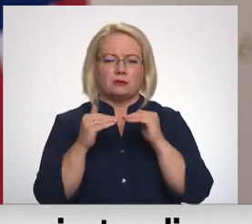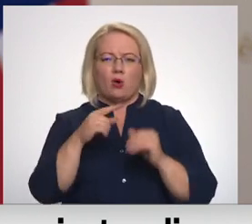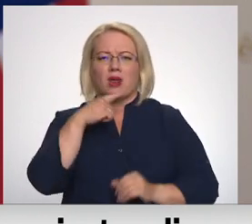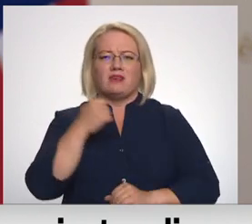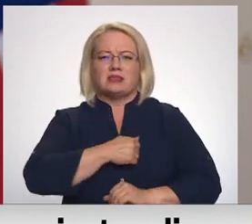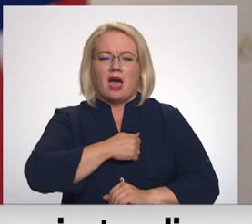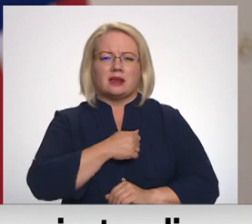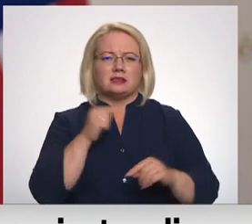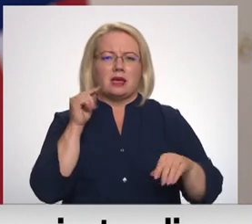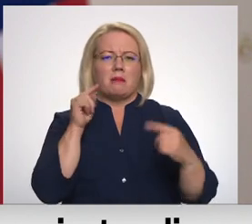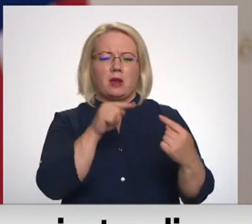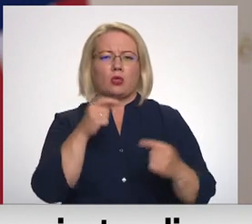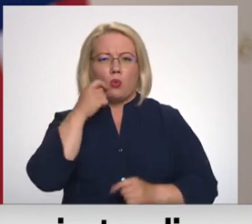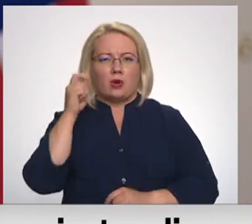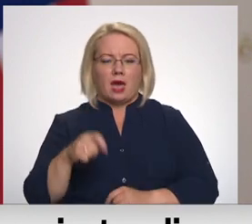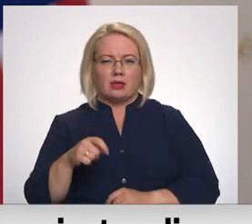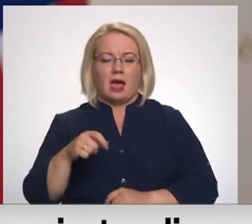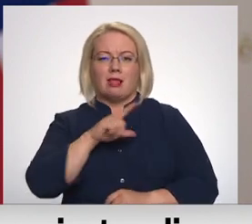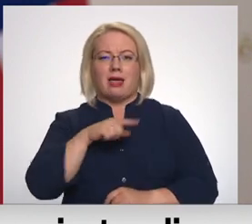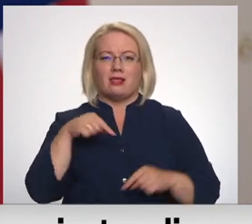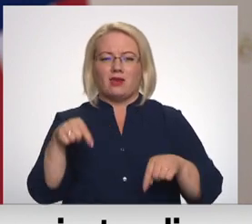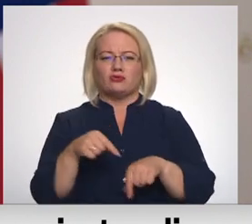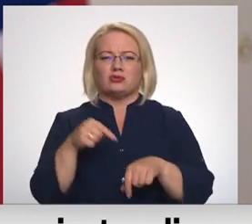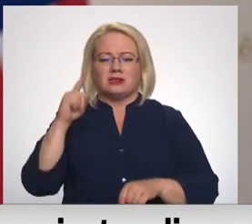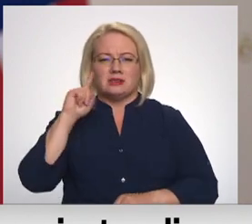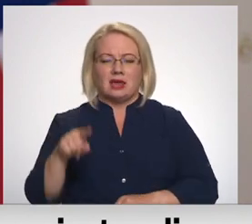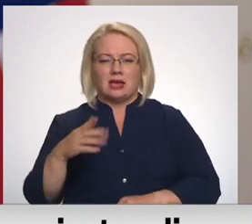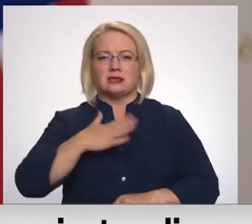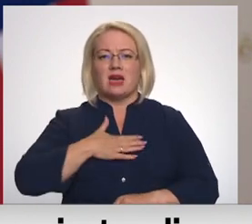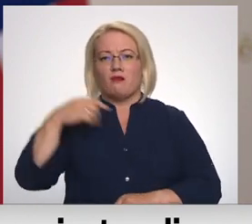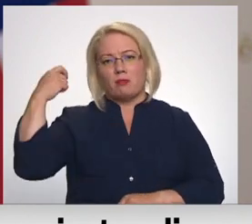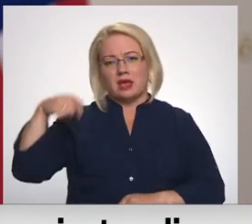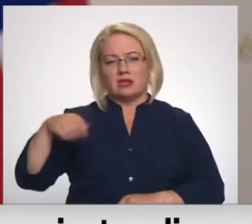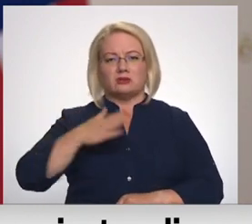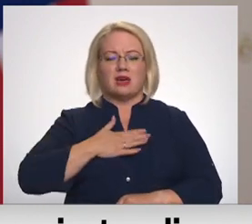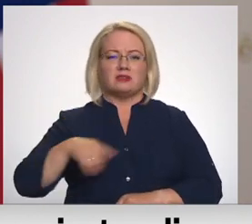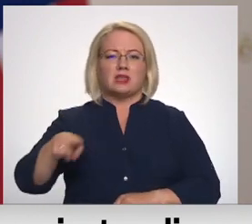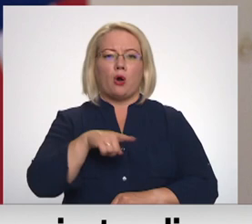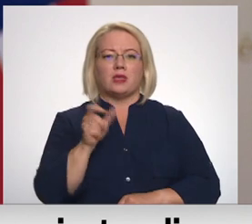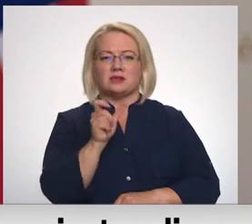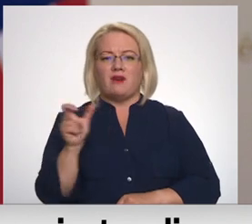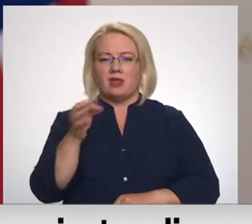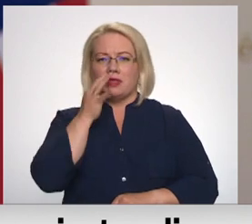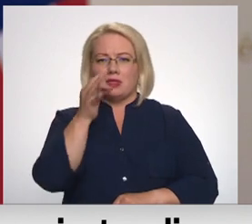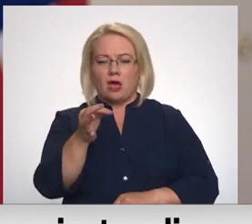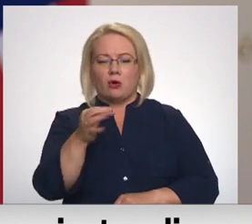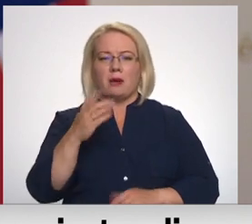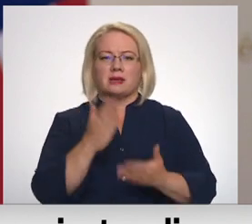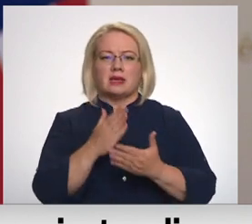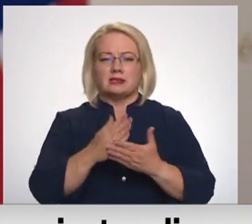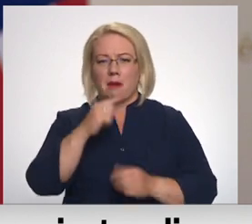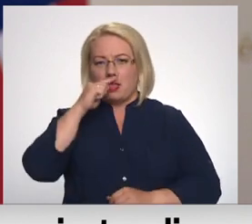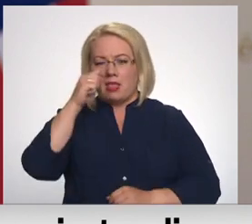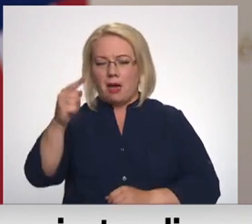Cilvēki Latvijā šo ļaunumu seju zina vislabāk. Savu prezidentu un savas tautas vārdā es saku, ka esam lepni par to, ko šajos